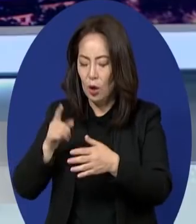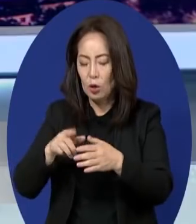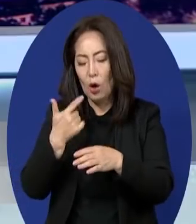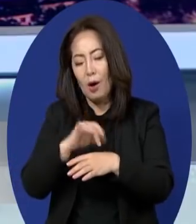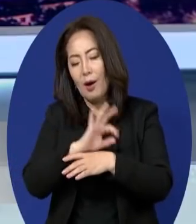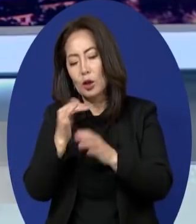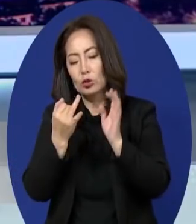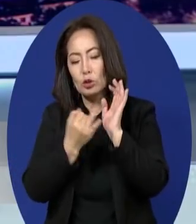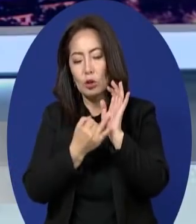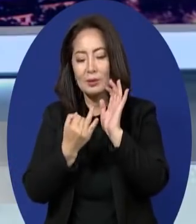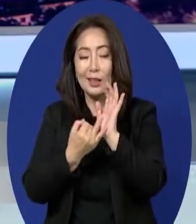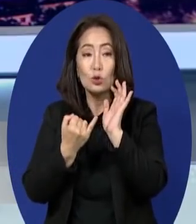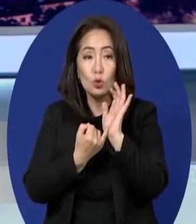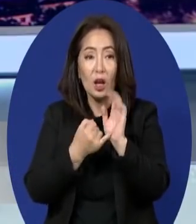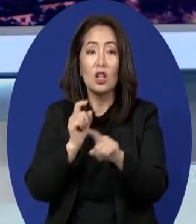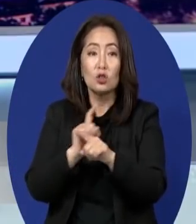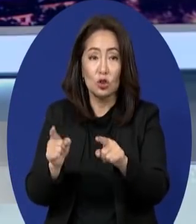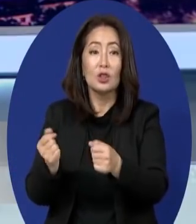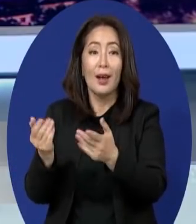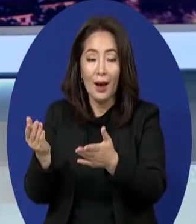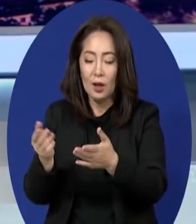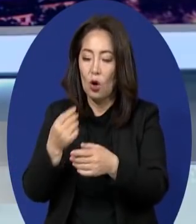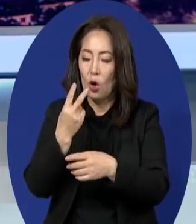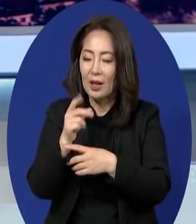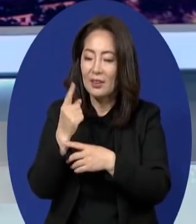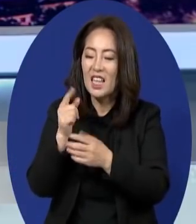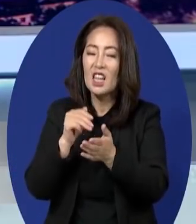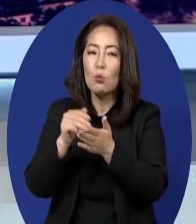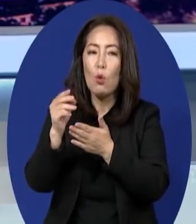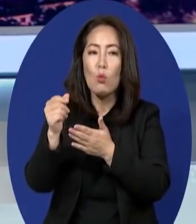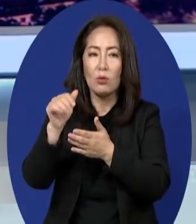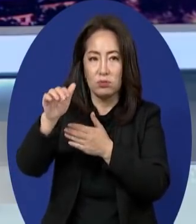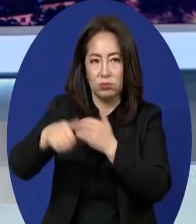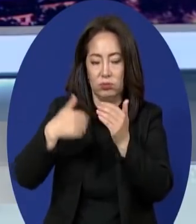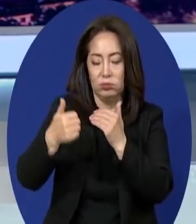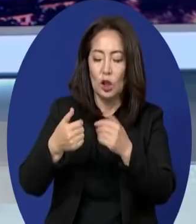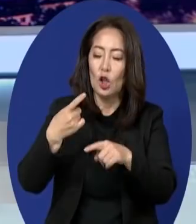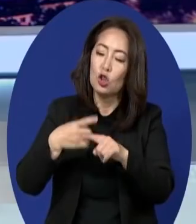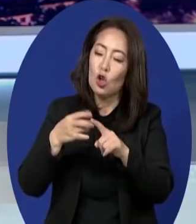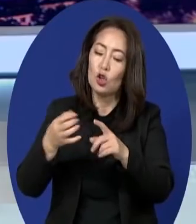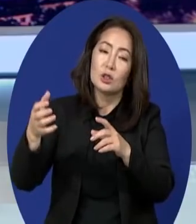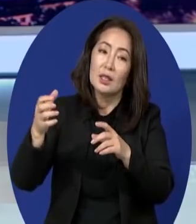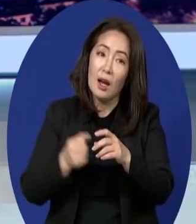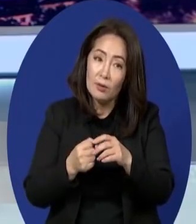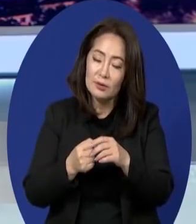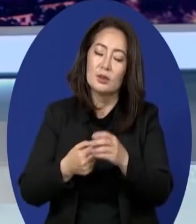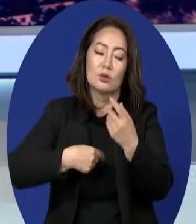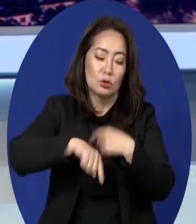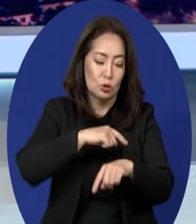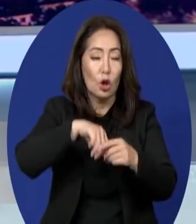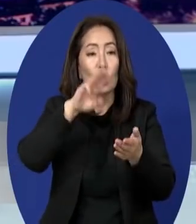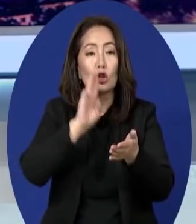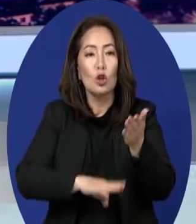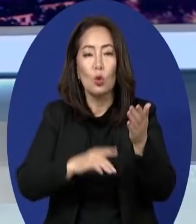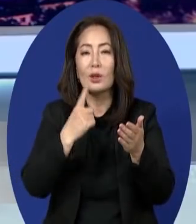зөрчил бүртгэгдэж 2.1 тэрбум төгрөгийн хөрөнгийн татвар нөхөн төлөвлөж 1.2 тэрбум төгрөгийн торгул